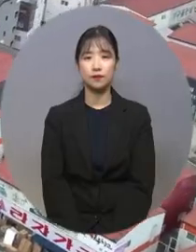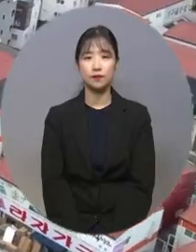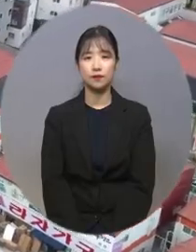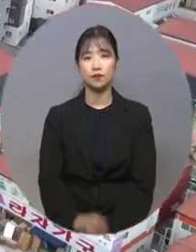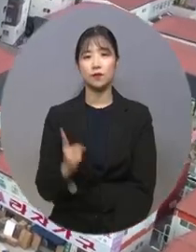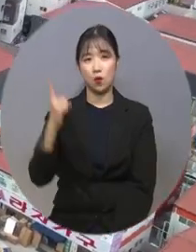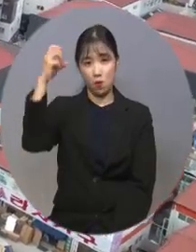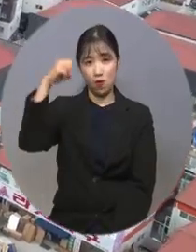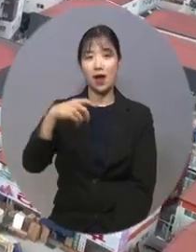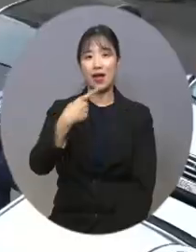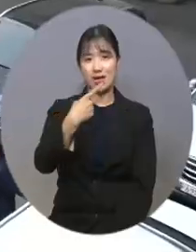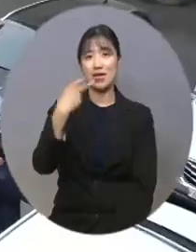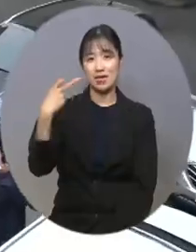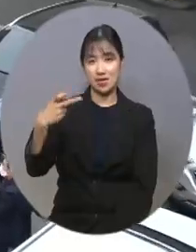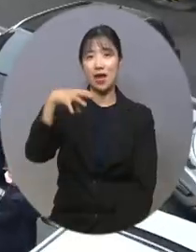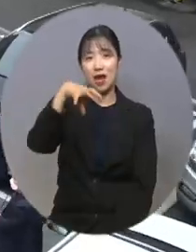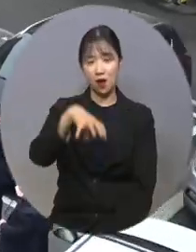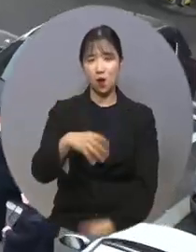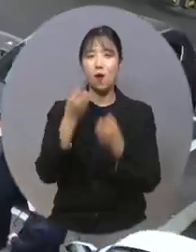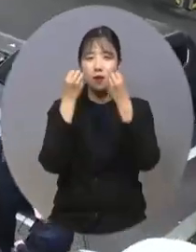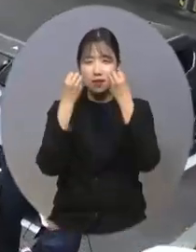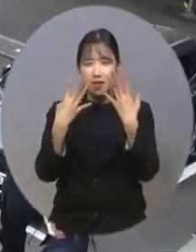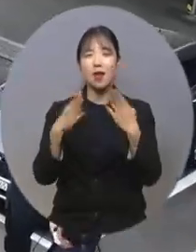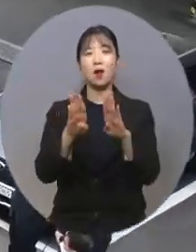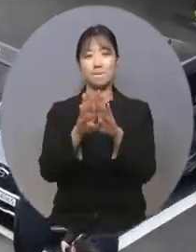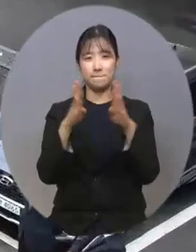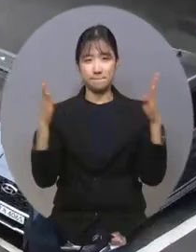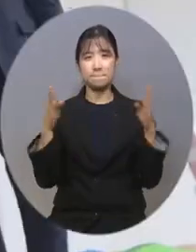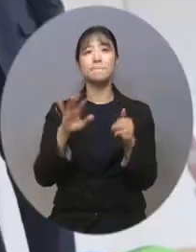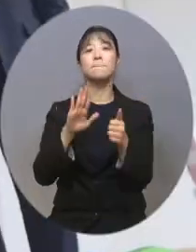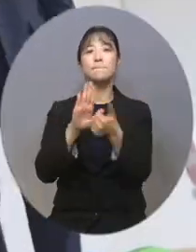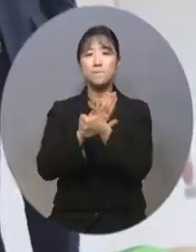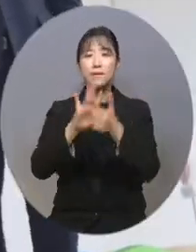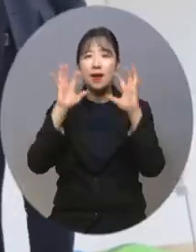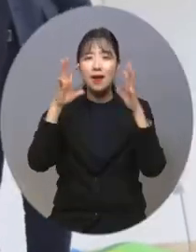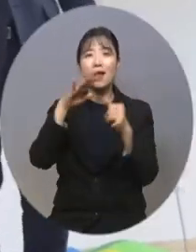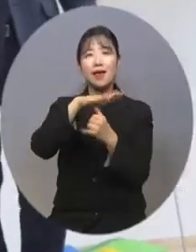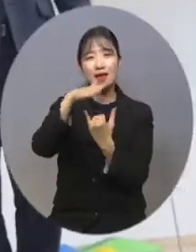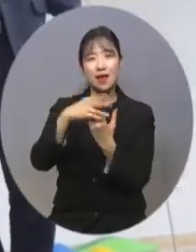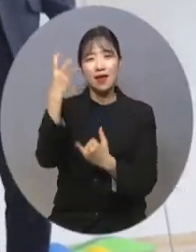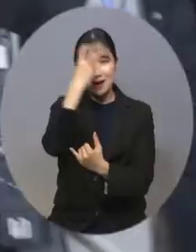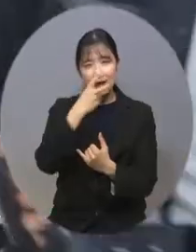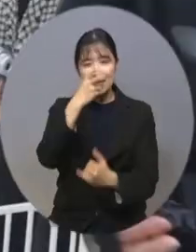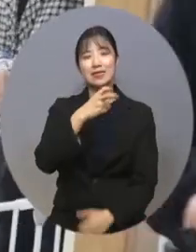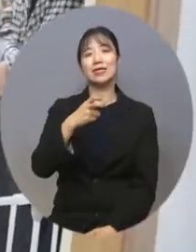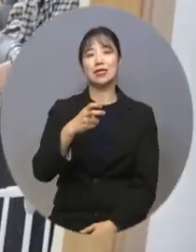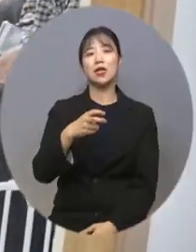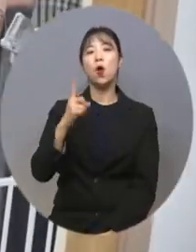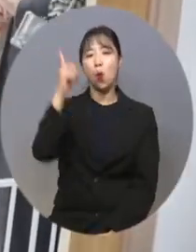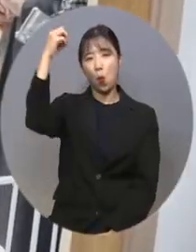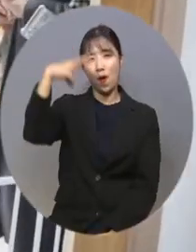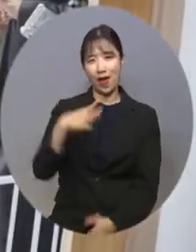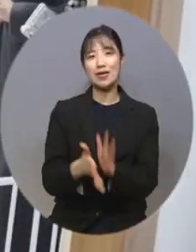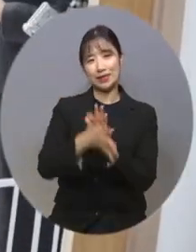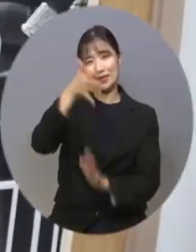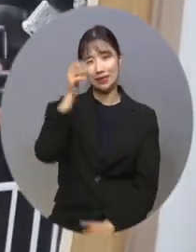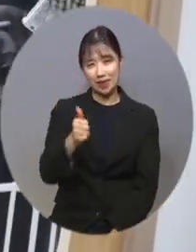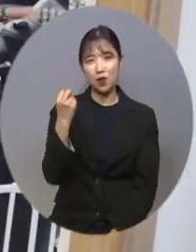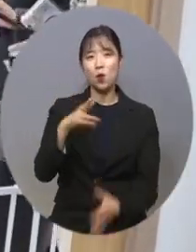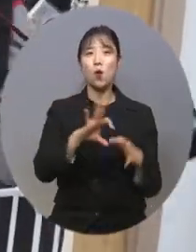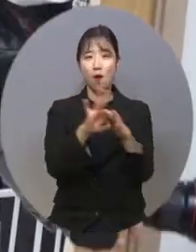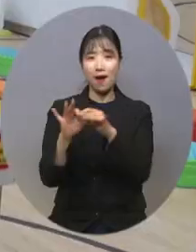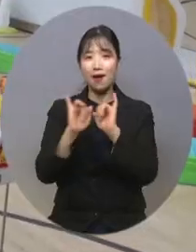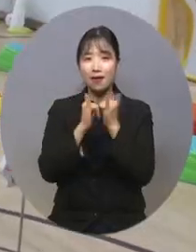고양시 일산동구 식사동에 새로 마련된 보육시설을 찾은 이재준 고양시장과 관계자들이 시설